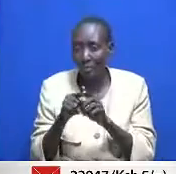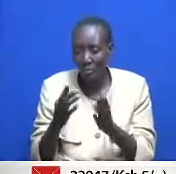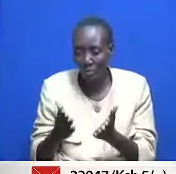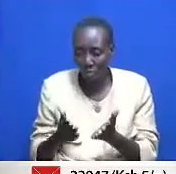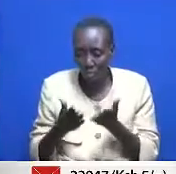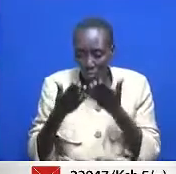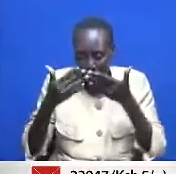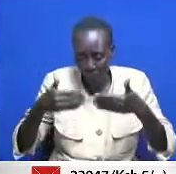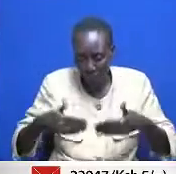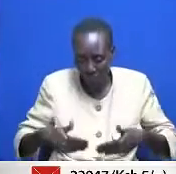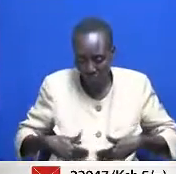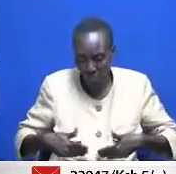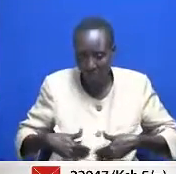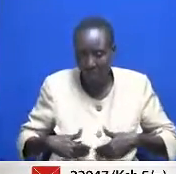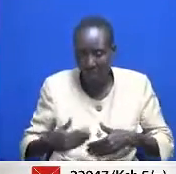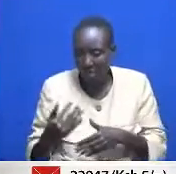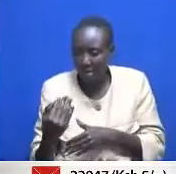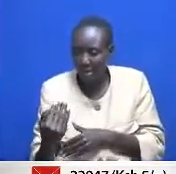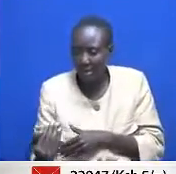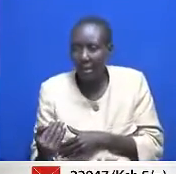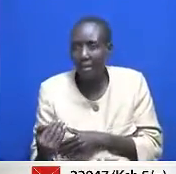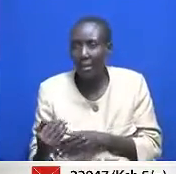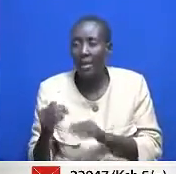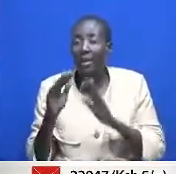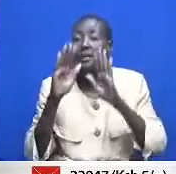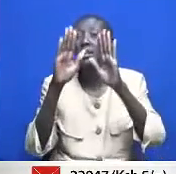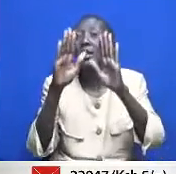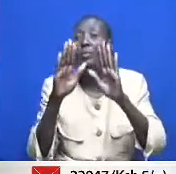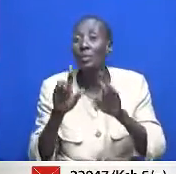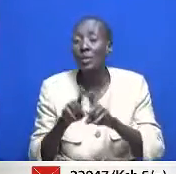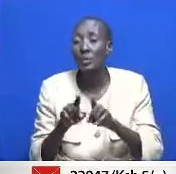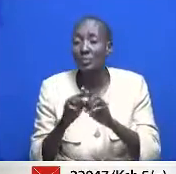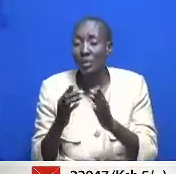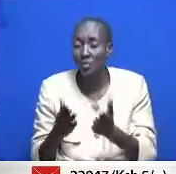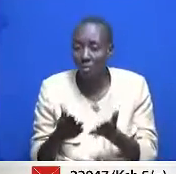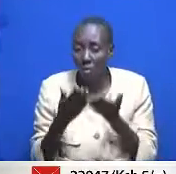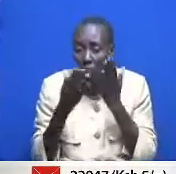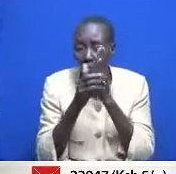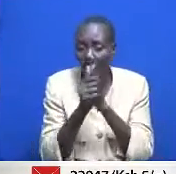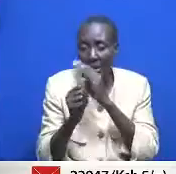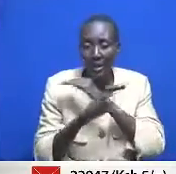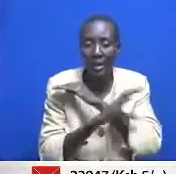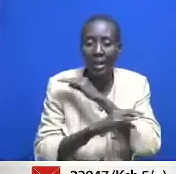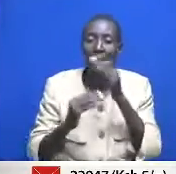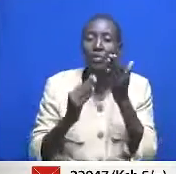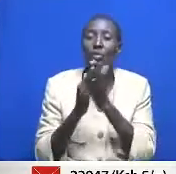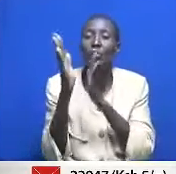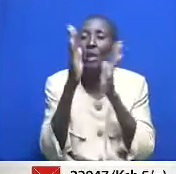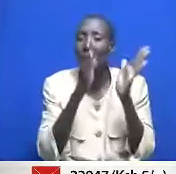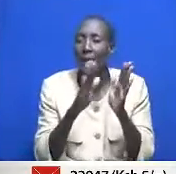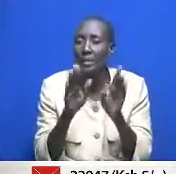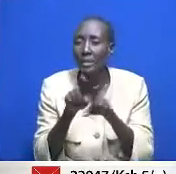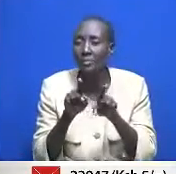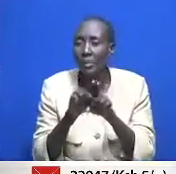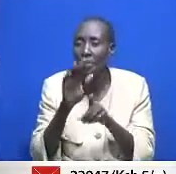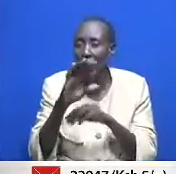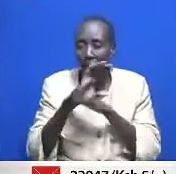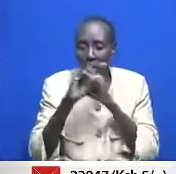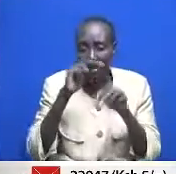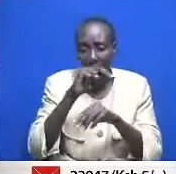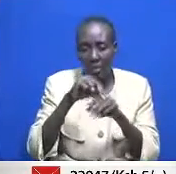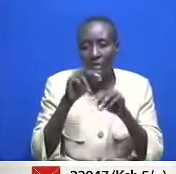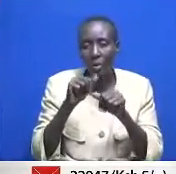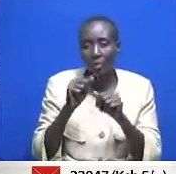michezo mbalimbali ni njia mwafaka ya kukuza talanta humu nchini, akisema kwamba kupitia kwa mipango kama yao, taifa lina uwezo wa kutambua